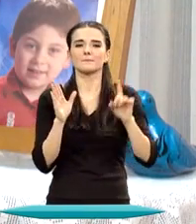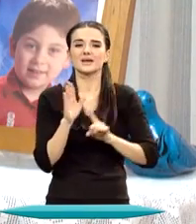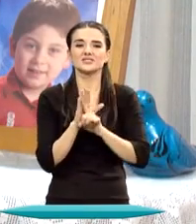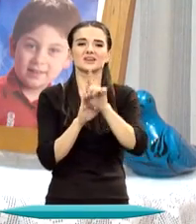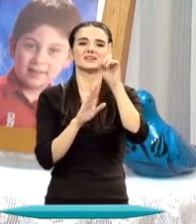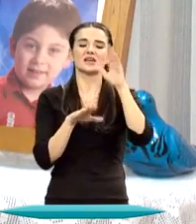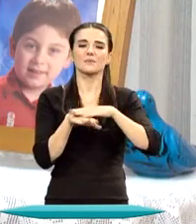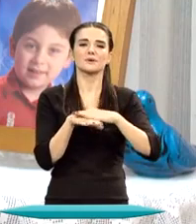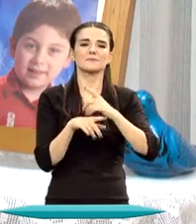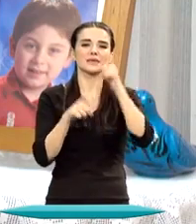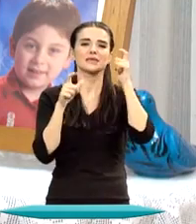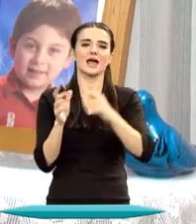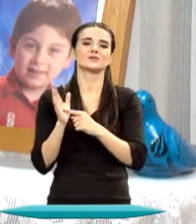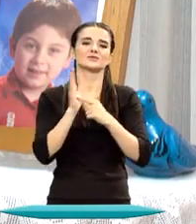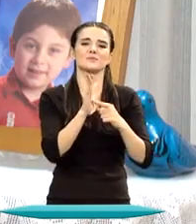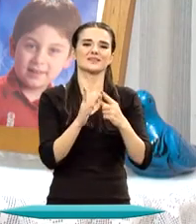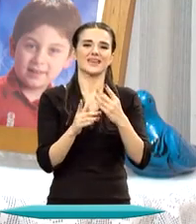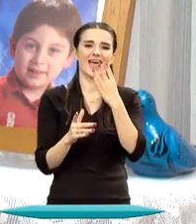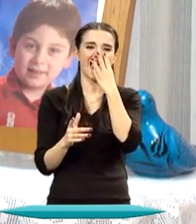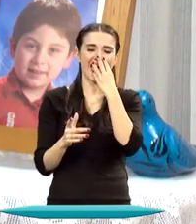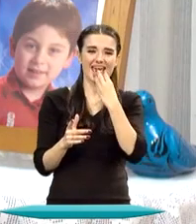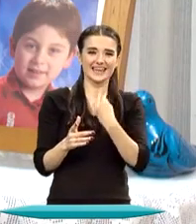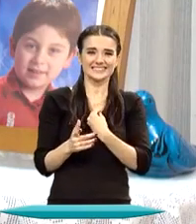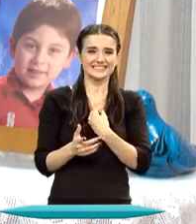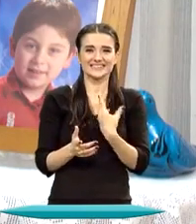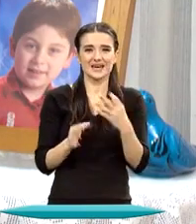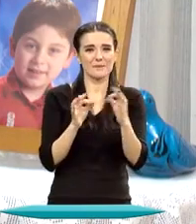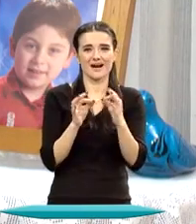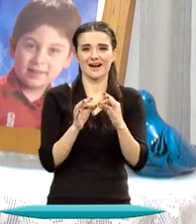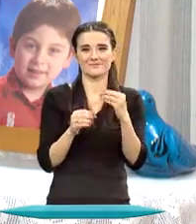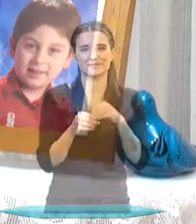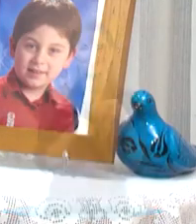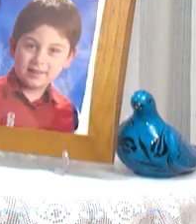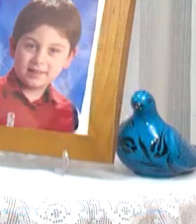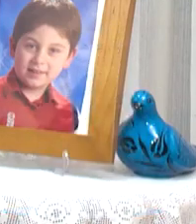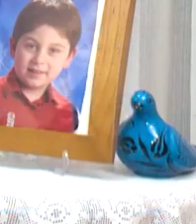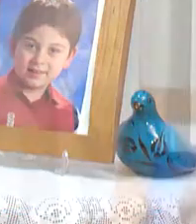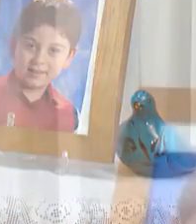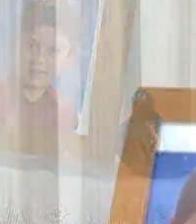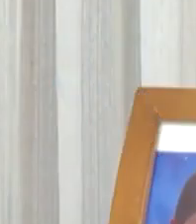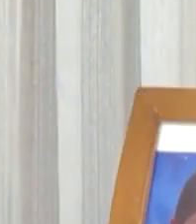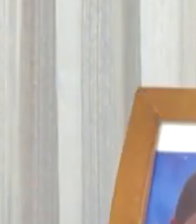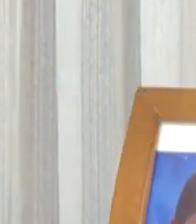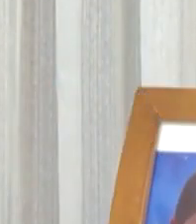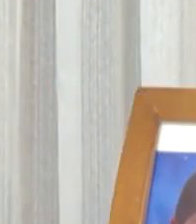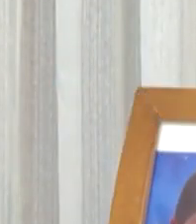bir yerlere gelmiş olmanın ödülüyle bana geliyor. Hediye Baha'cığım bana. Güzel.